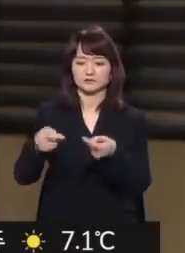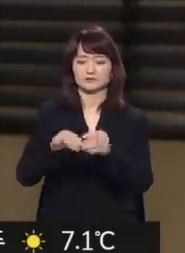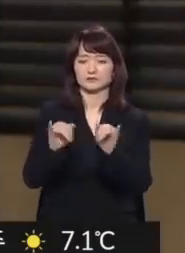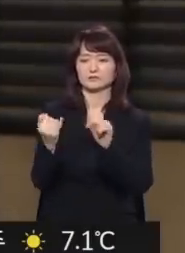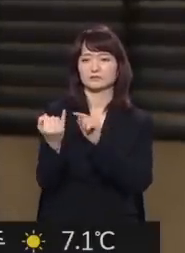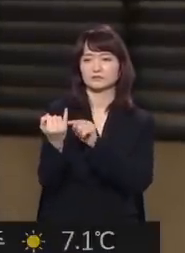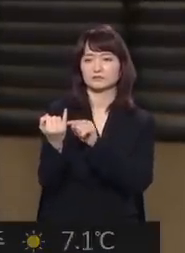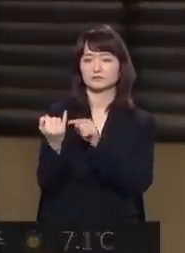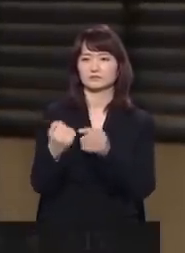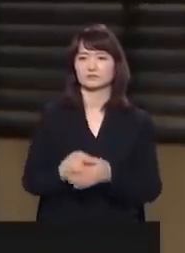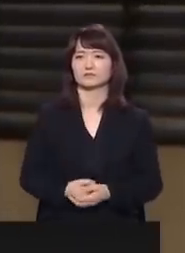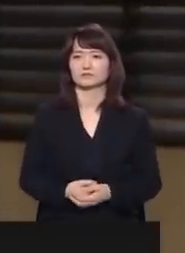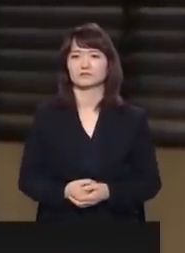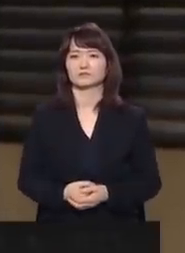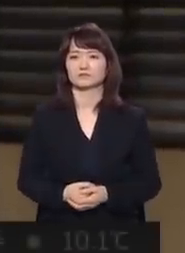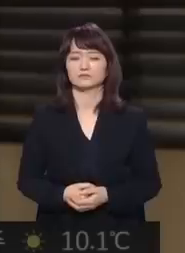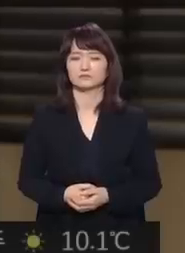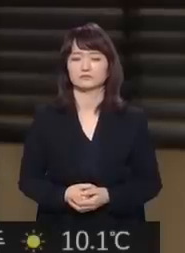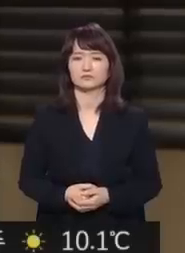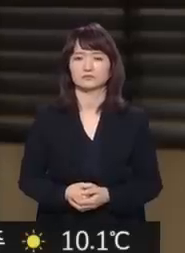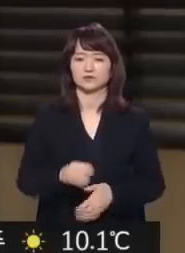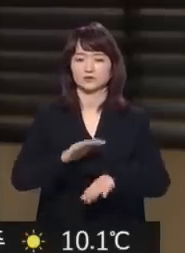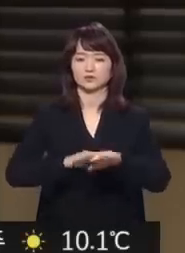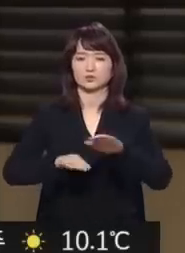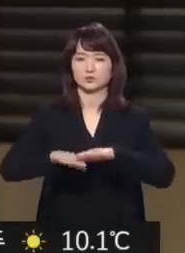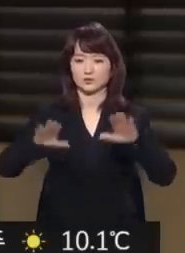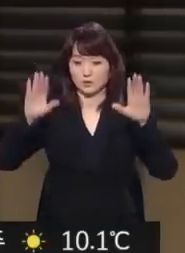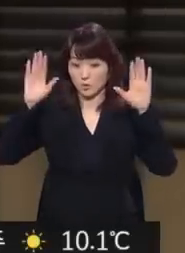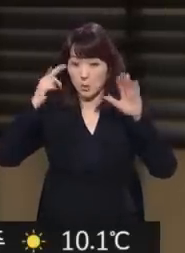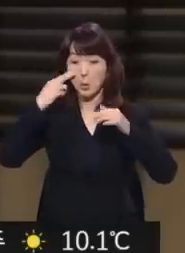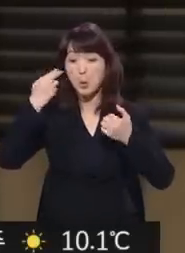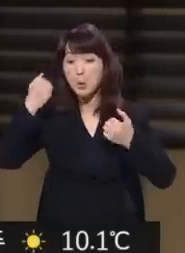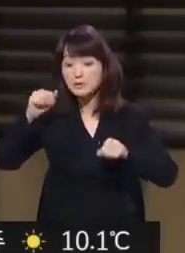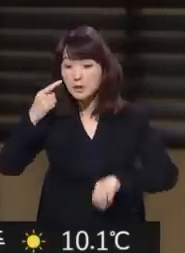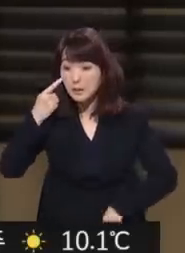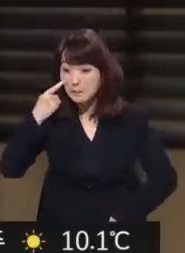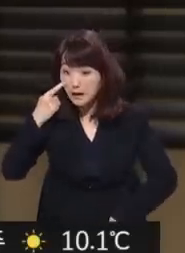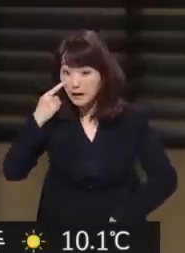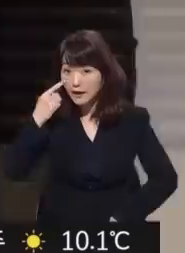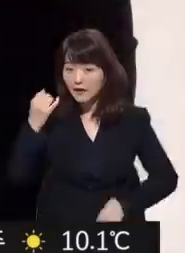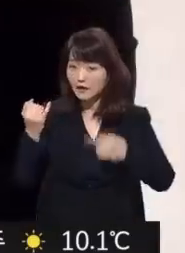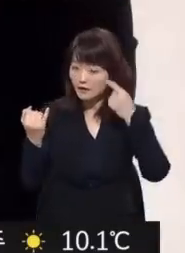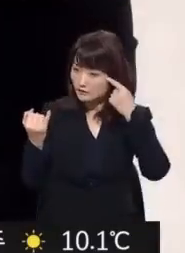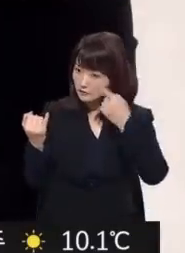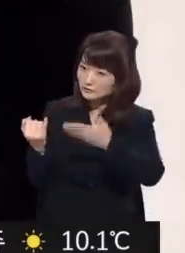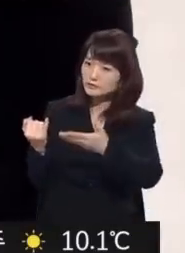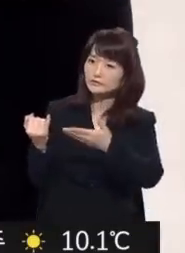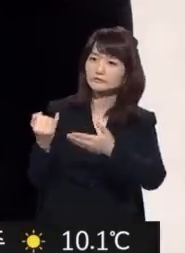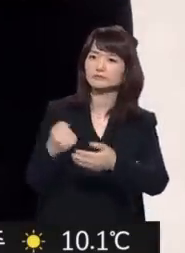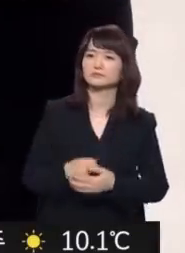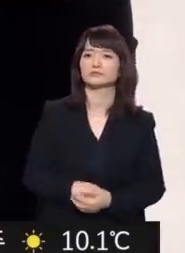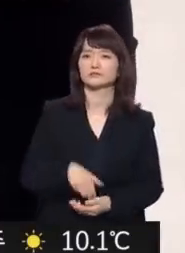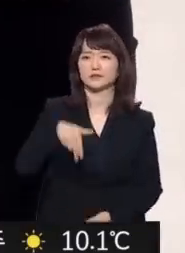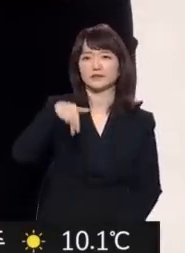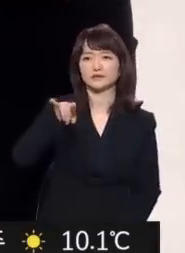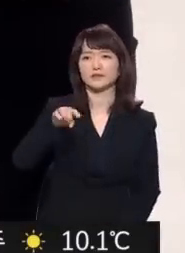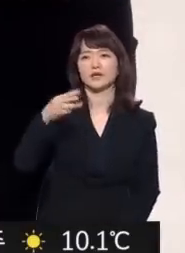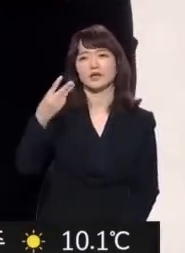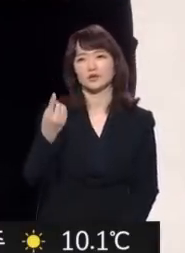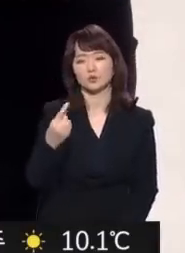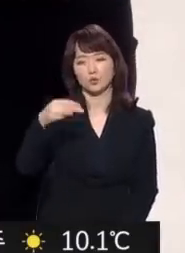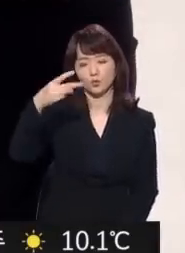이제 손이 이렇게 올려서 춤추는 그런 거 있는데 그거 혹시 출 수 있느냐라고 질문을 합니다 제로 초에 맞춰